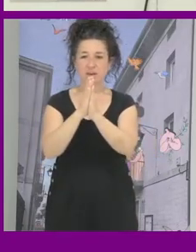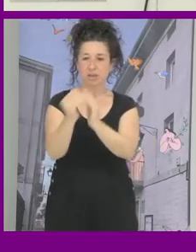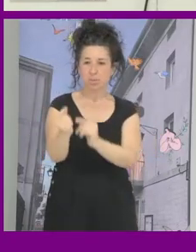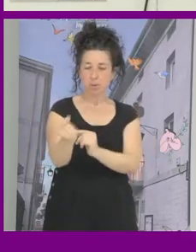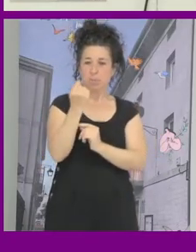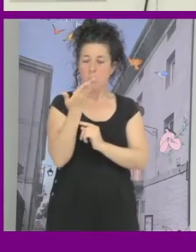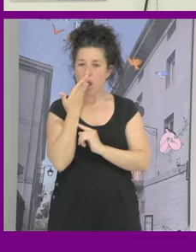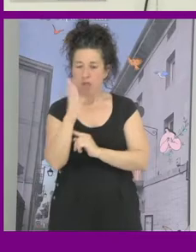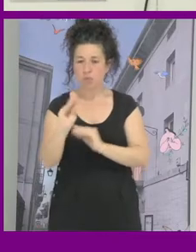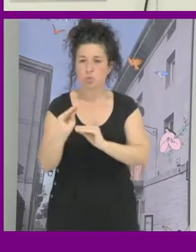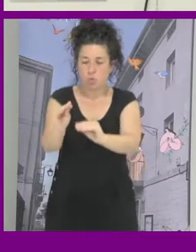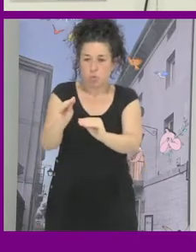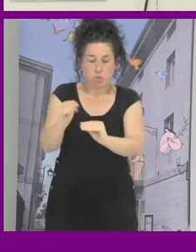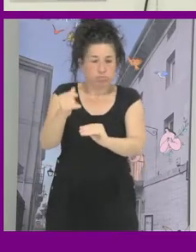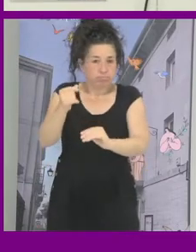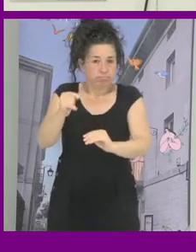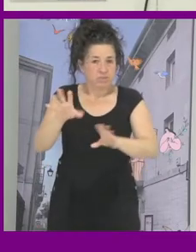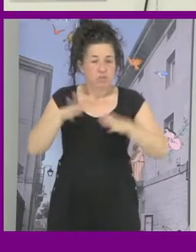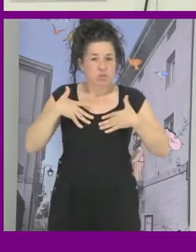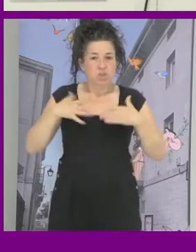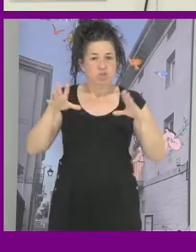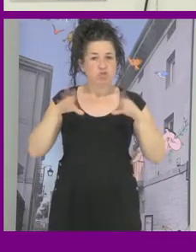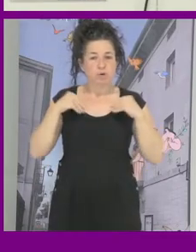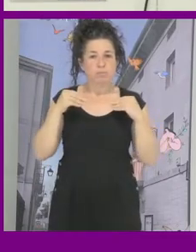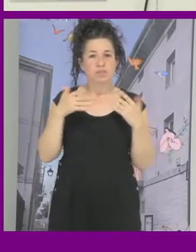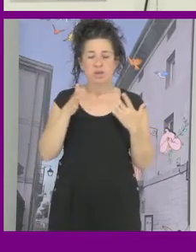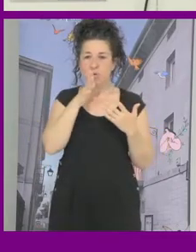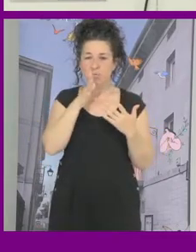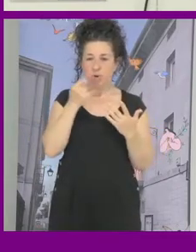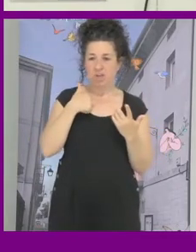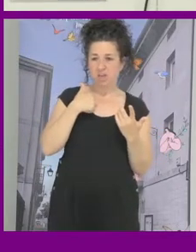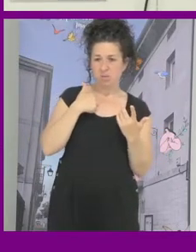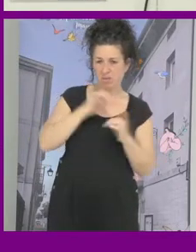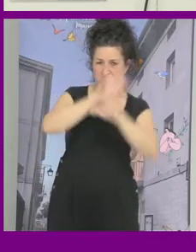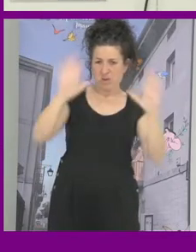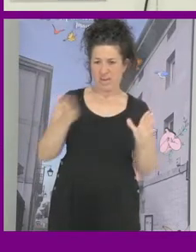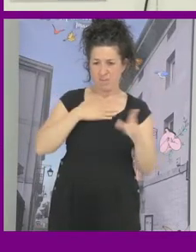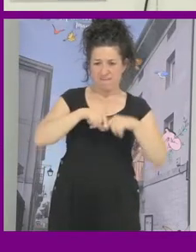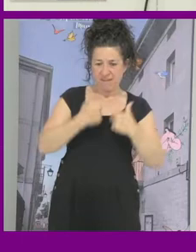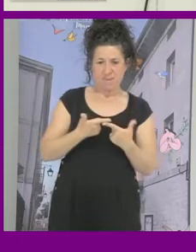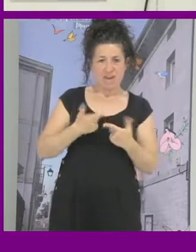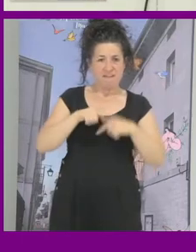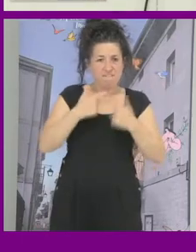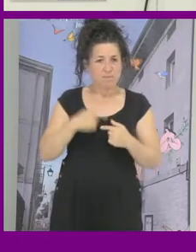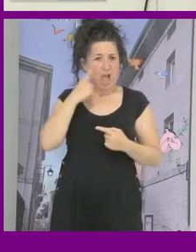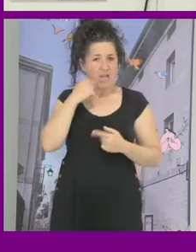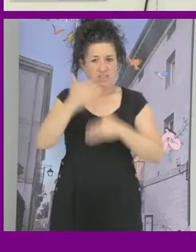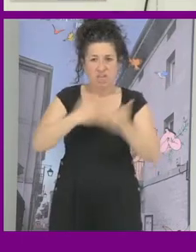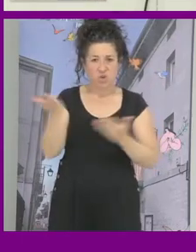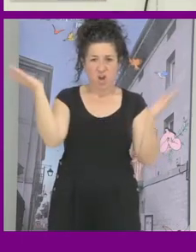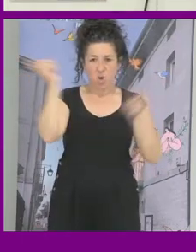hori, ba, oso argi ikusten zuelako, ba, bere familia zela familia tradizionala, eta hortaz zergatik lotu bere familia proiektua